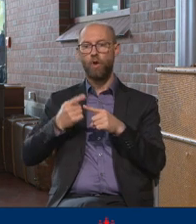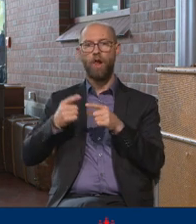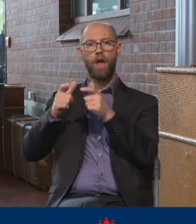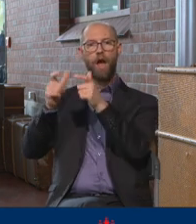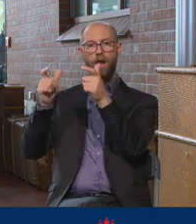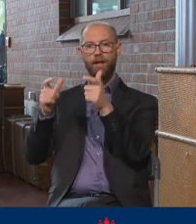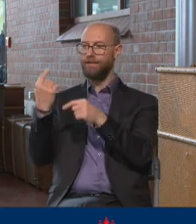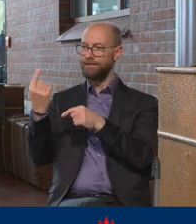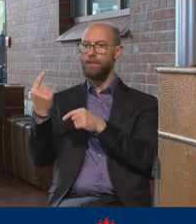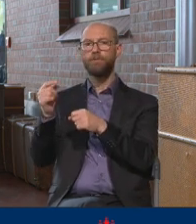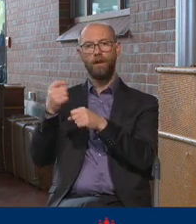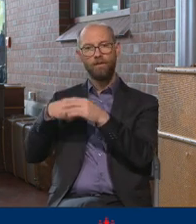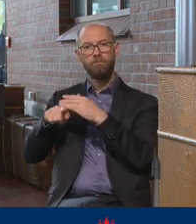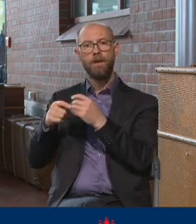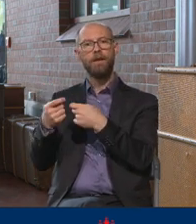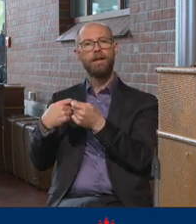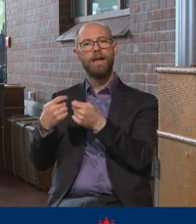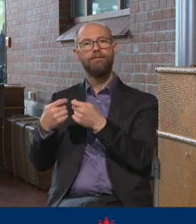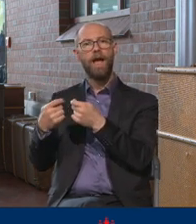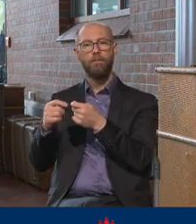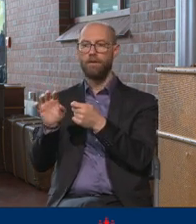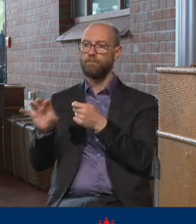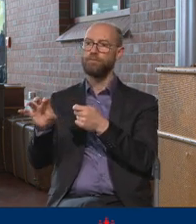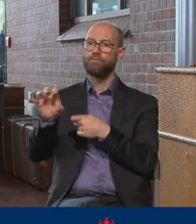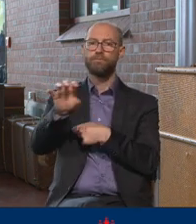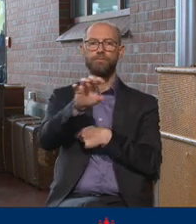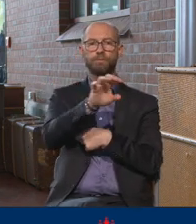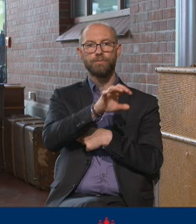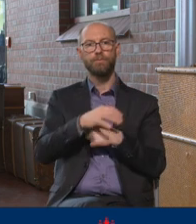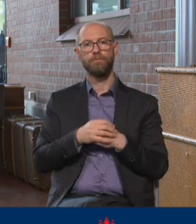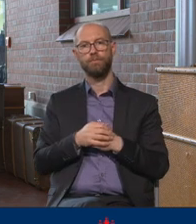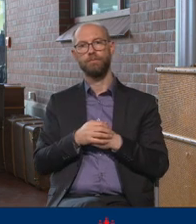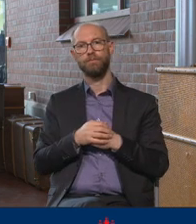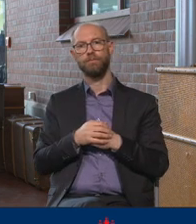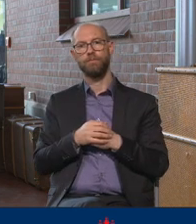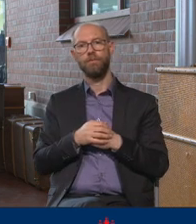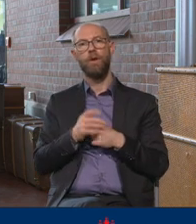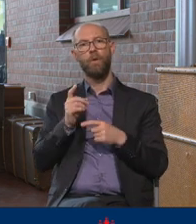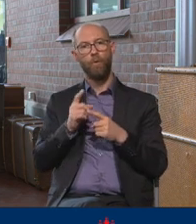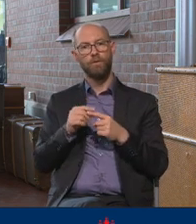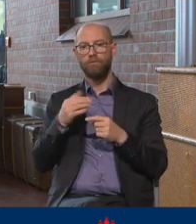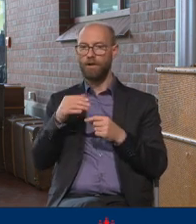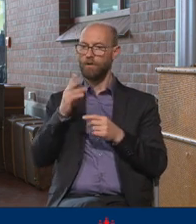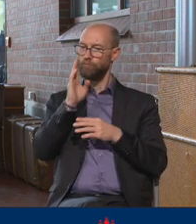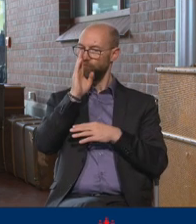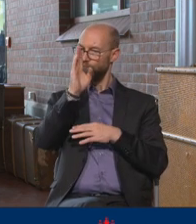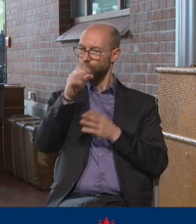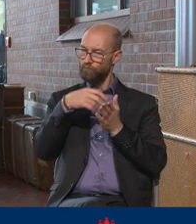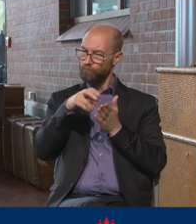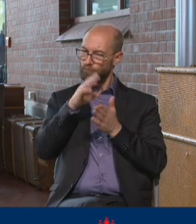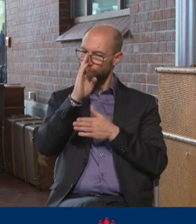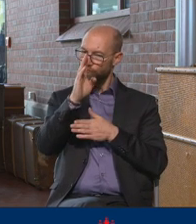kleinteilige gewerbenutzung ihren ort finden und im weiteren verlauf käme man dann eben zur elbe